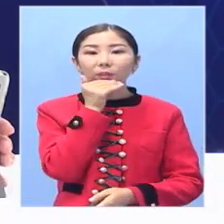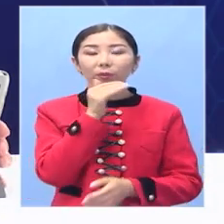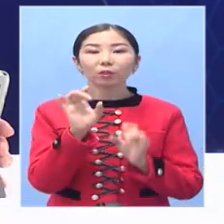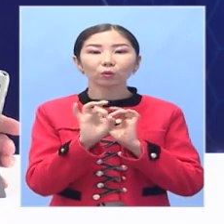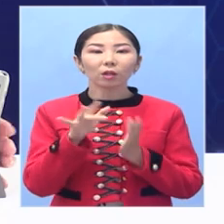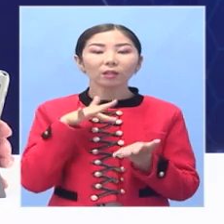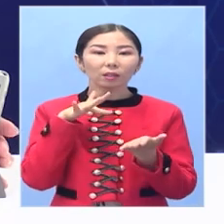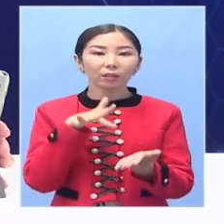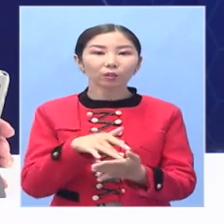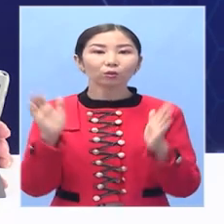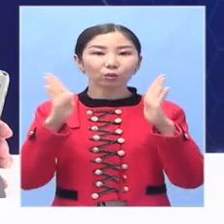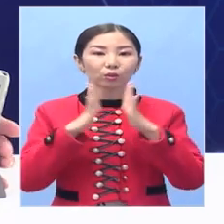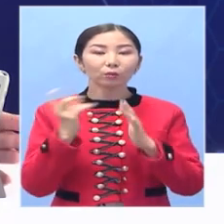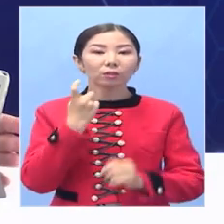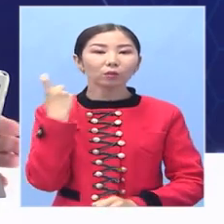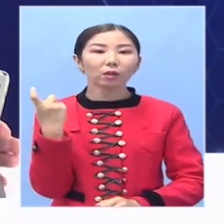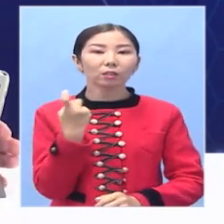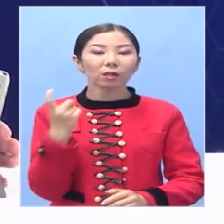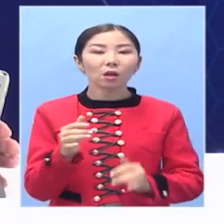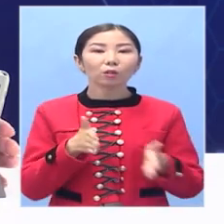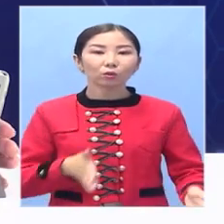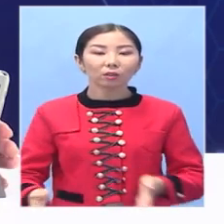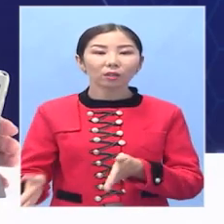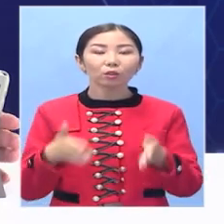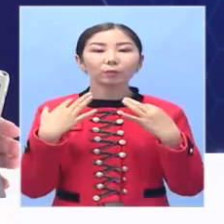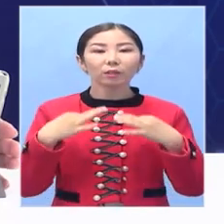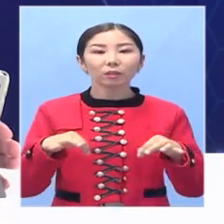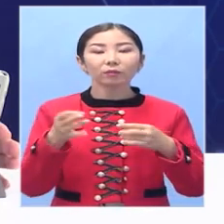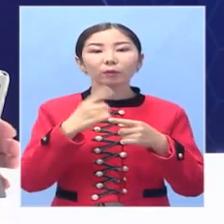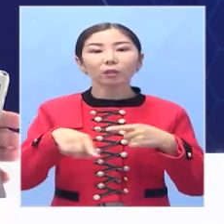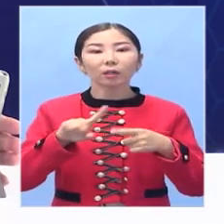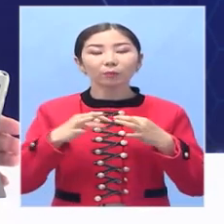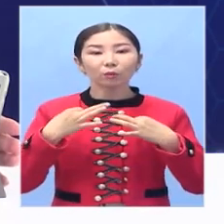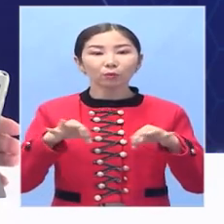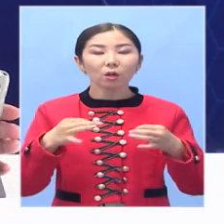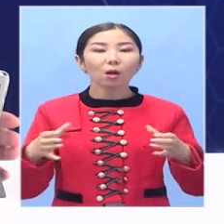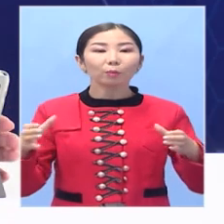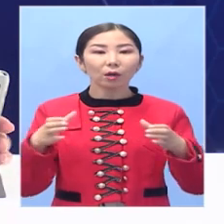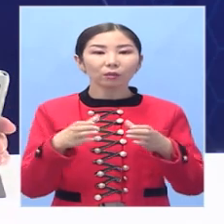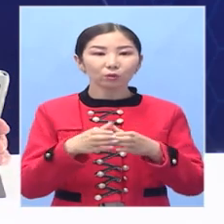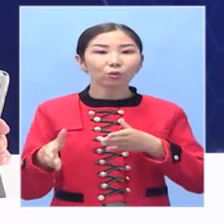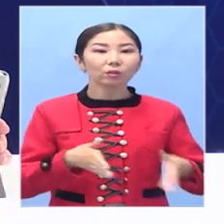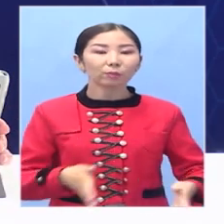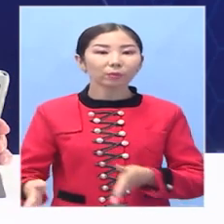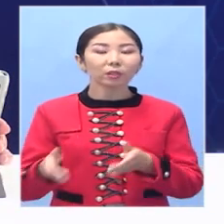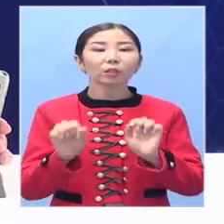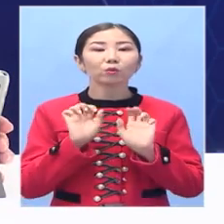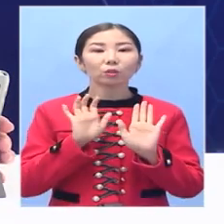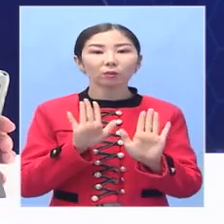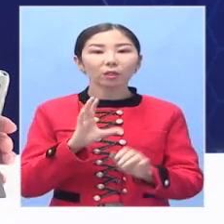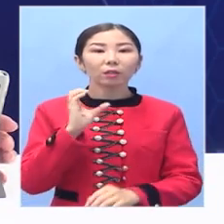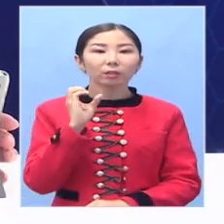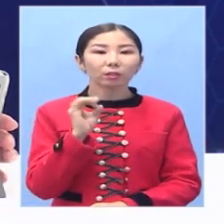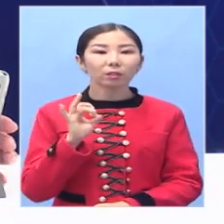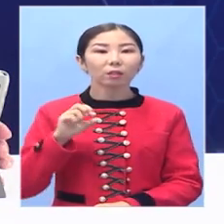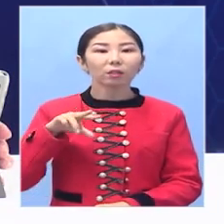Орал қаласы тұрғын үй-коммуналдық шаруашылығы, жолаушылар көлігі және автомобиль жолдары бөлімінің жол секторының меңгерушісі Ерлан